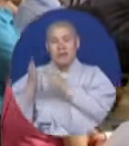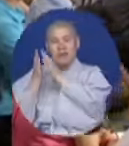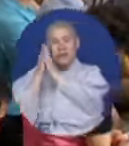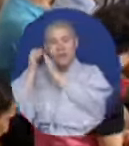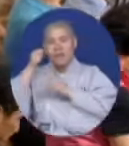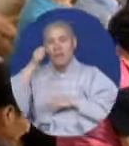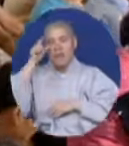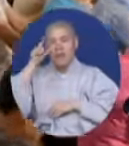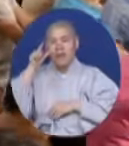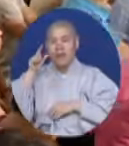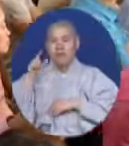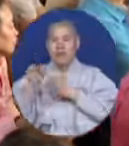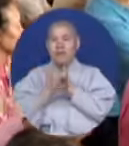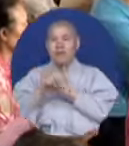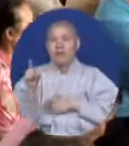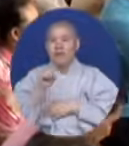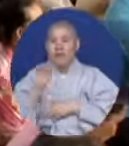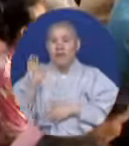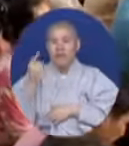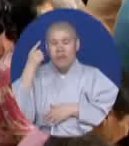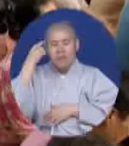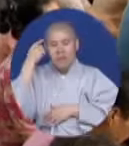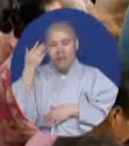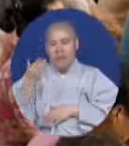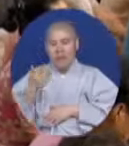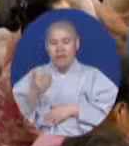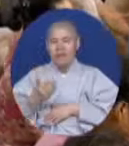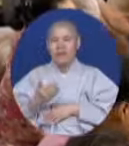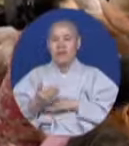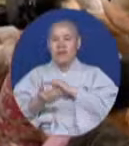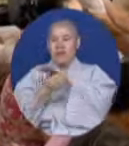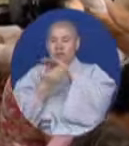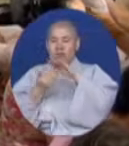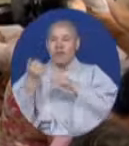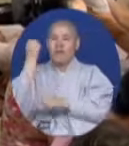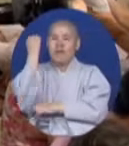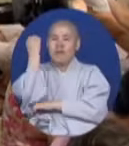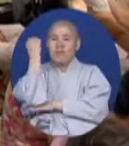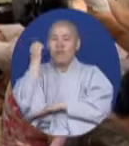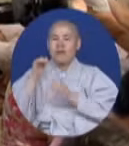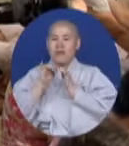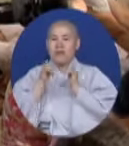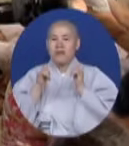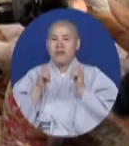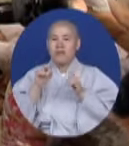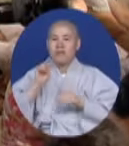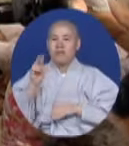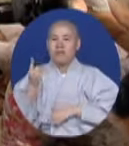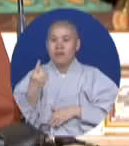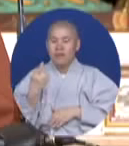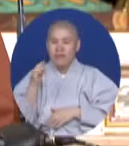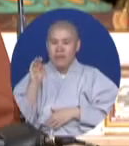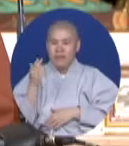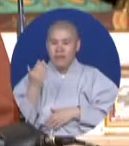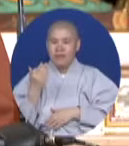되냐. 그 잠들기 전 본래의 사람으로 돌아가는 겁니다. 이게 나를 찾은 거예요.